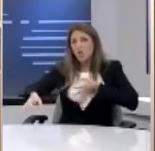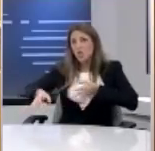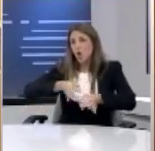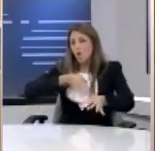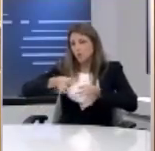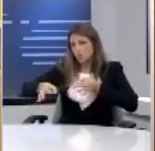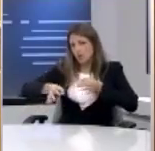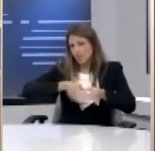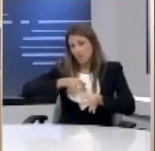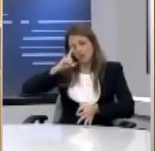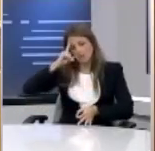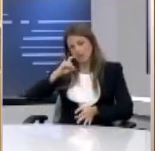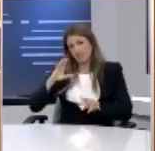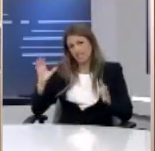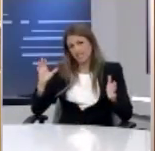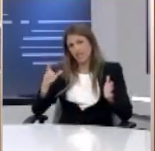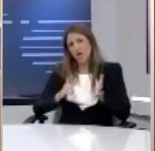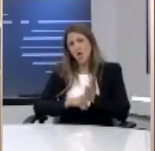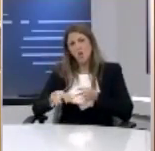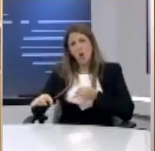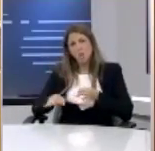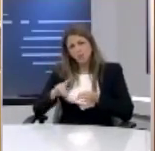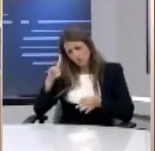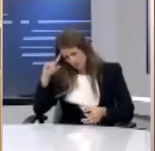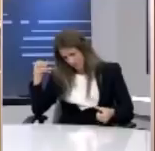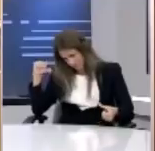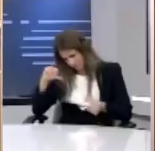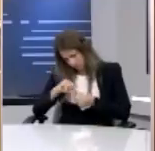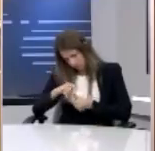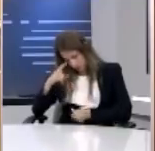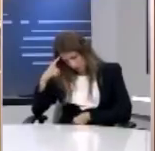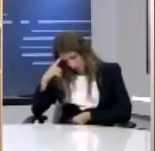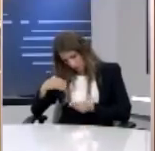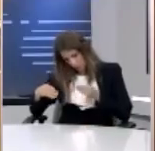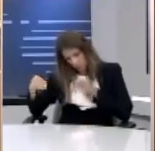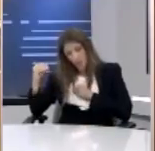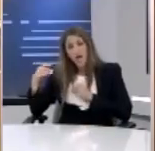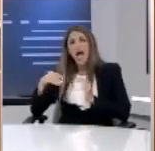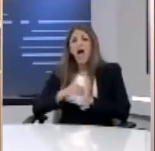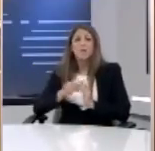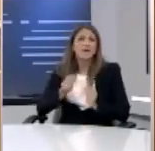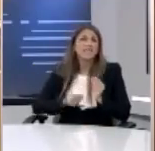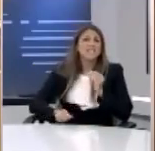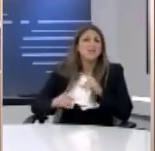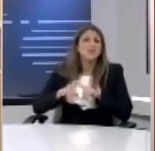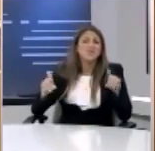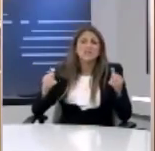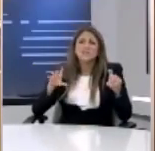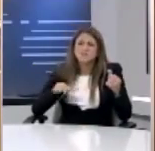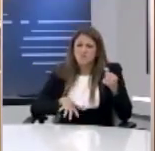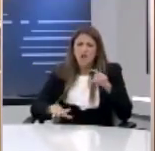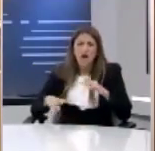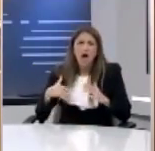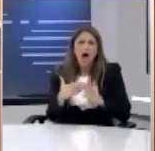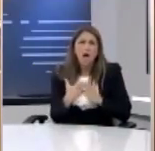ιδεολειπτικό, το χειρότερο για σας είναι ότι θα αποδειχθεί και αναποτελεσματικό,